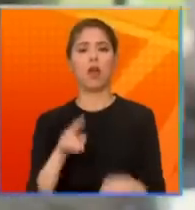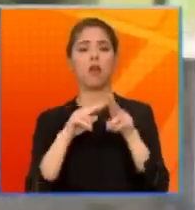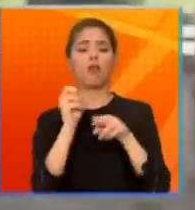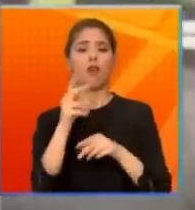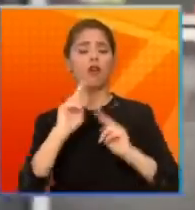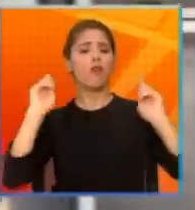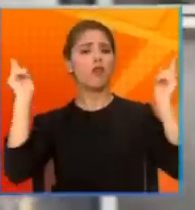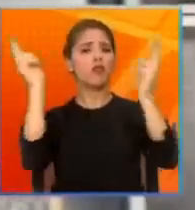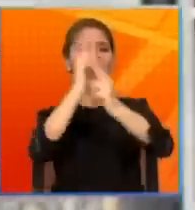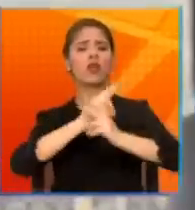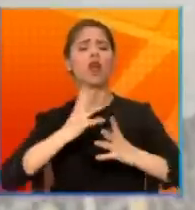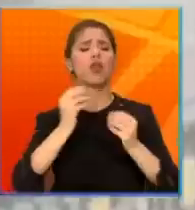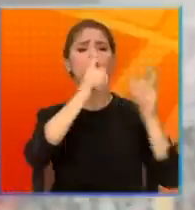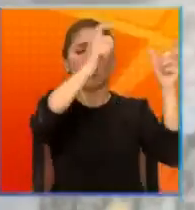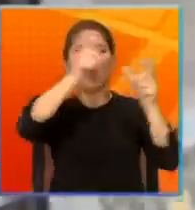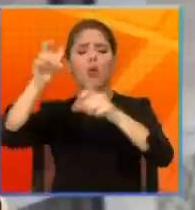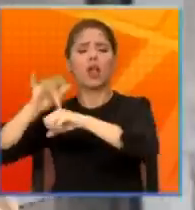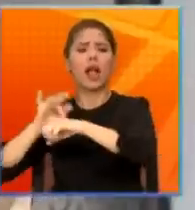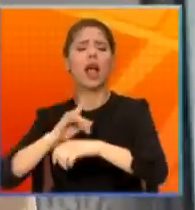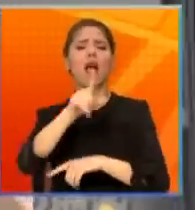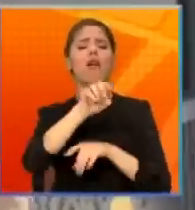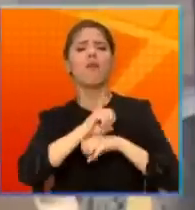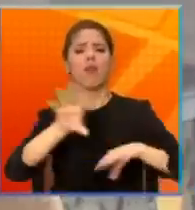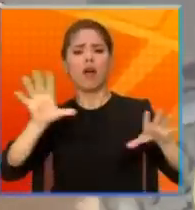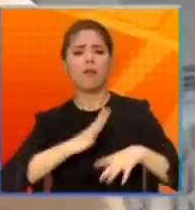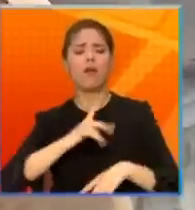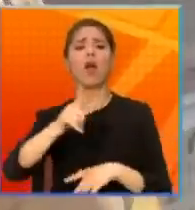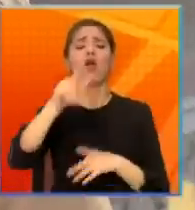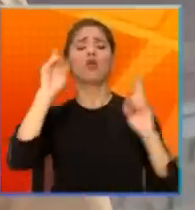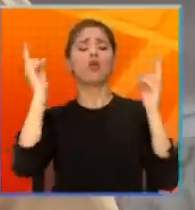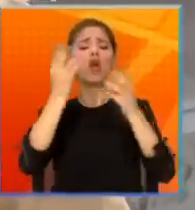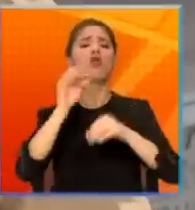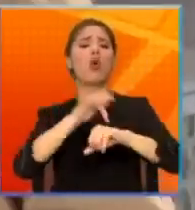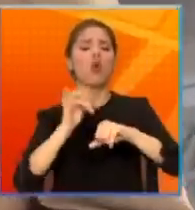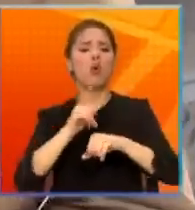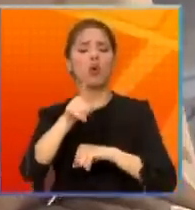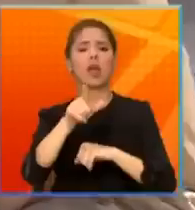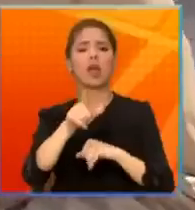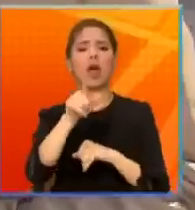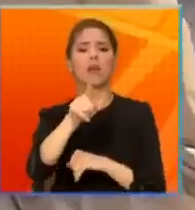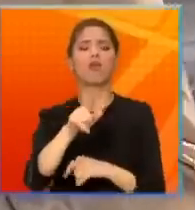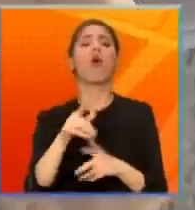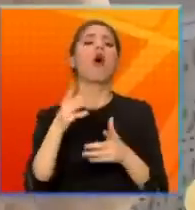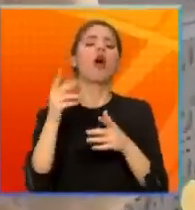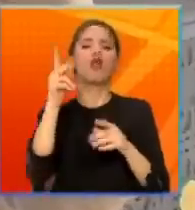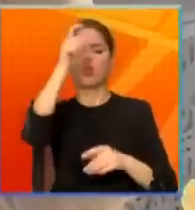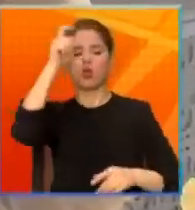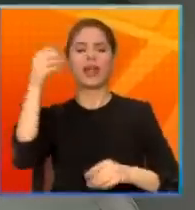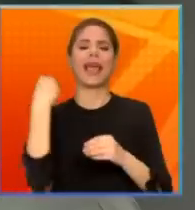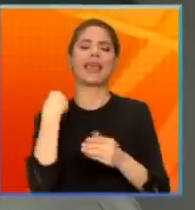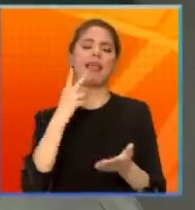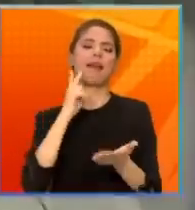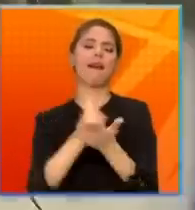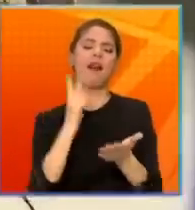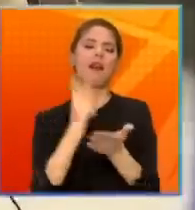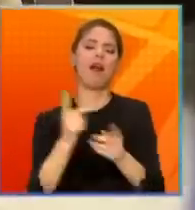Koronavirüsü dünyanın pek çok ülkesine sirayet etti. Dünyada pek çok ülke eve kapandı. Türkiye'de de alınan tedbirlere her geçen gün yenileri